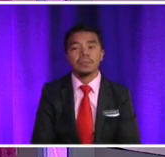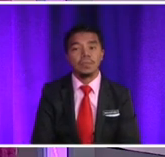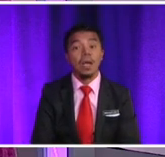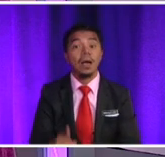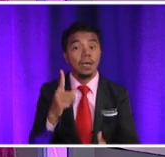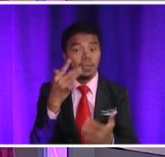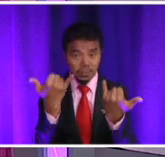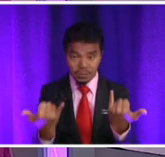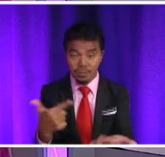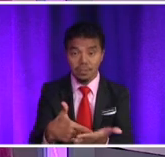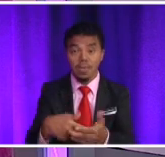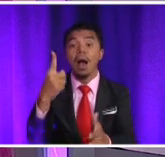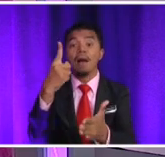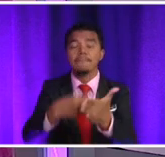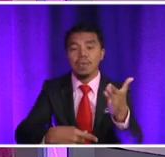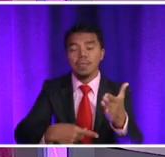pula